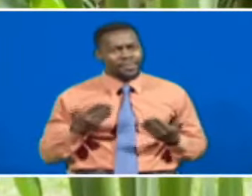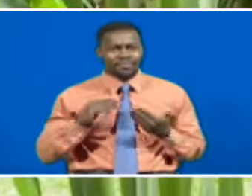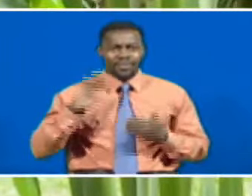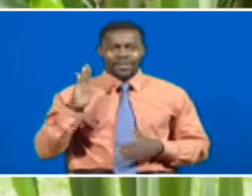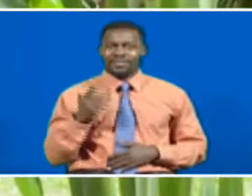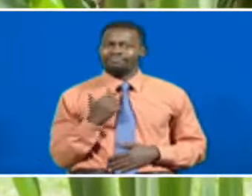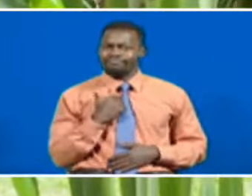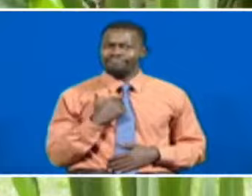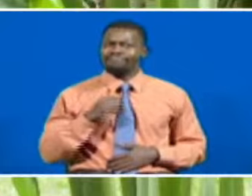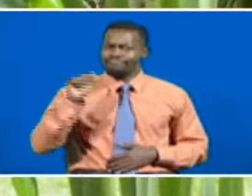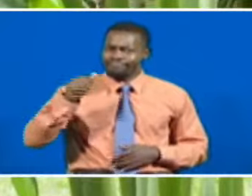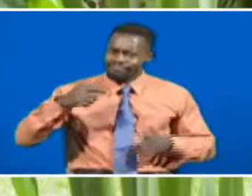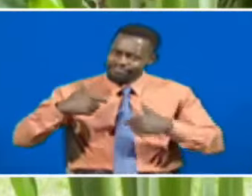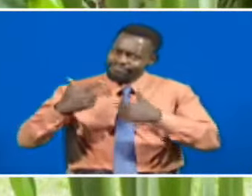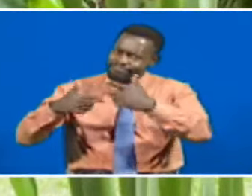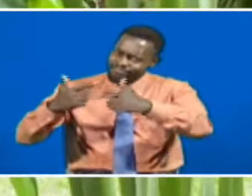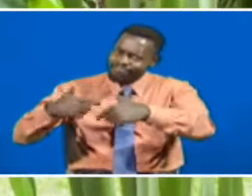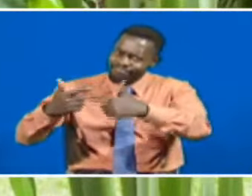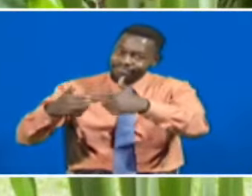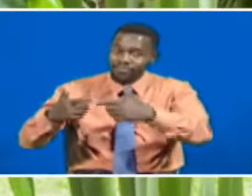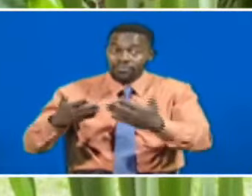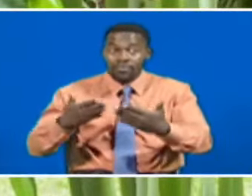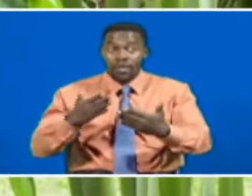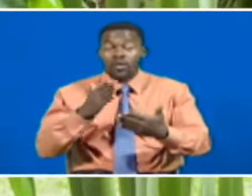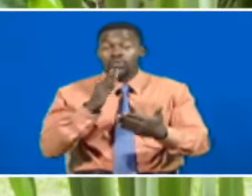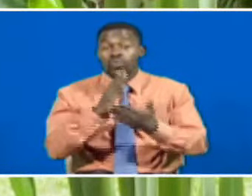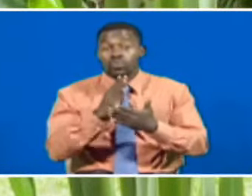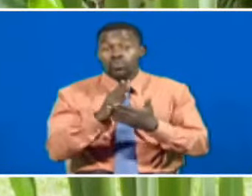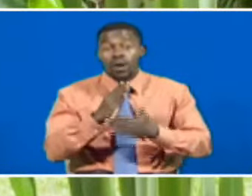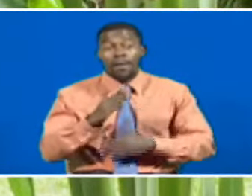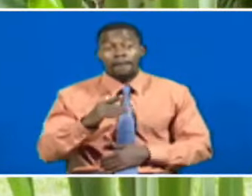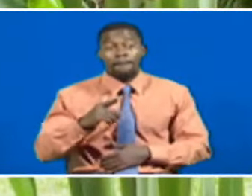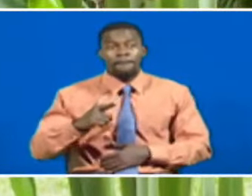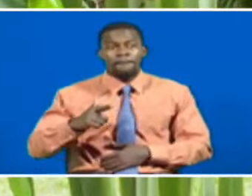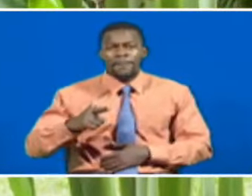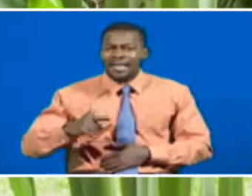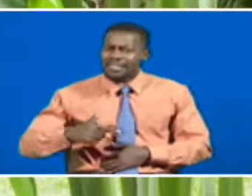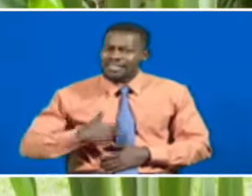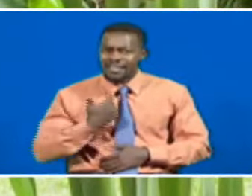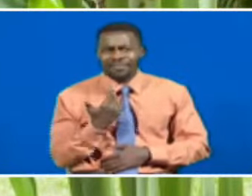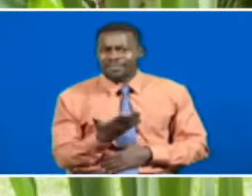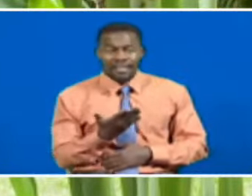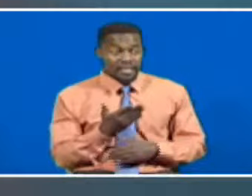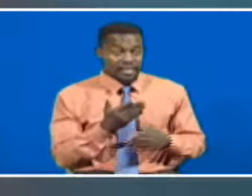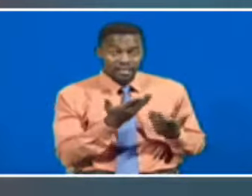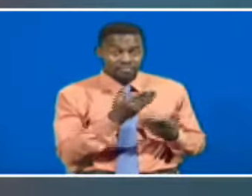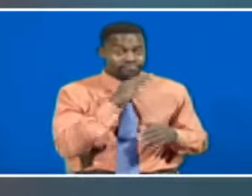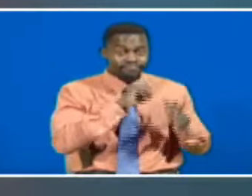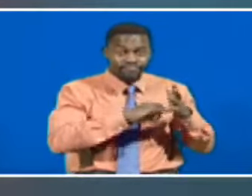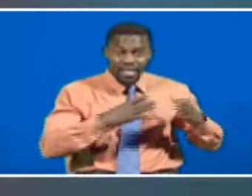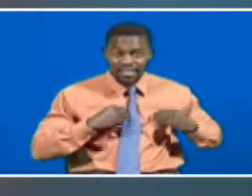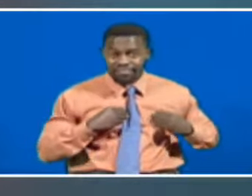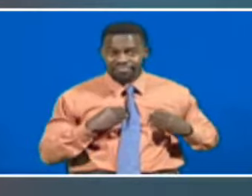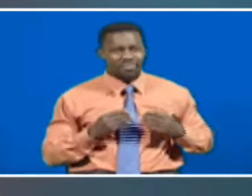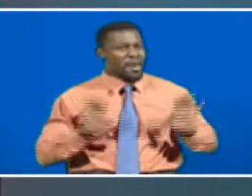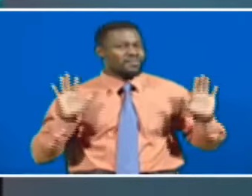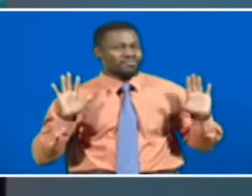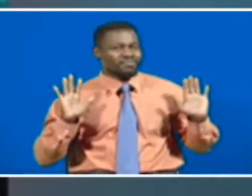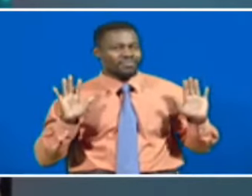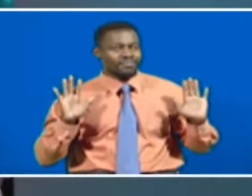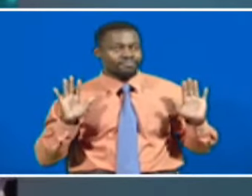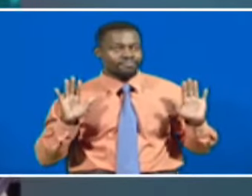support yoyote ambayo unahitaji. Na mimi kusema kweli, hiyo ndio part nilikuwa nahitaji zaidi ya kuliko chochote kingine. Lakini ni mwafaka